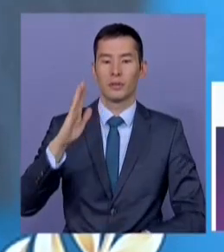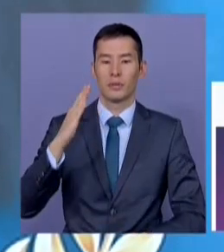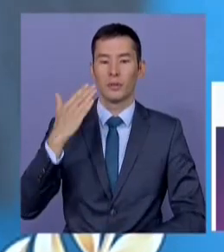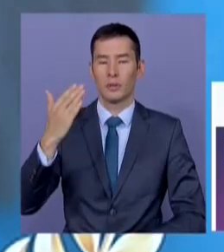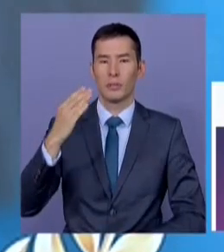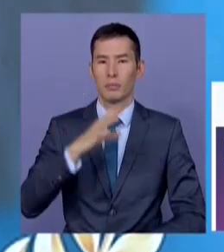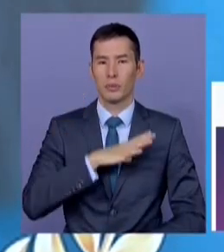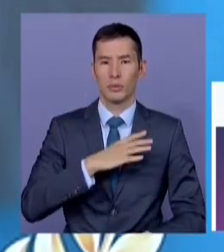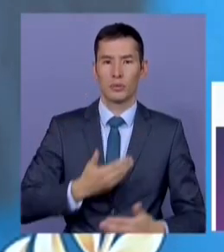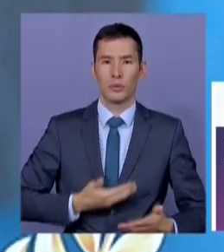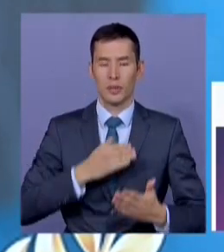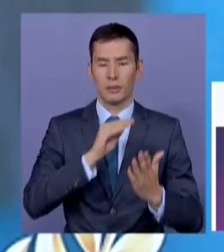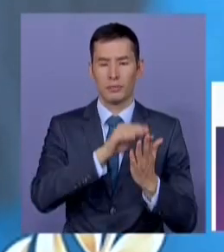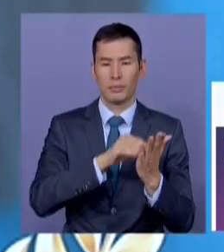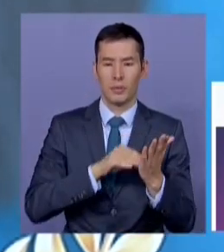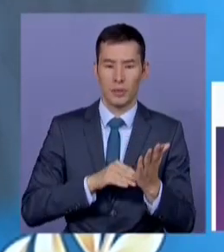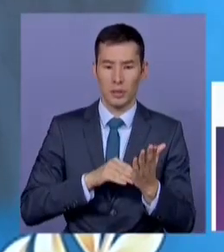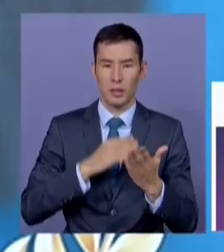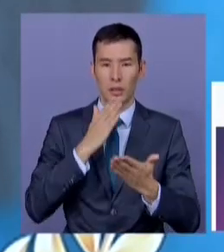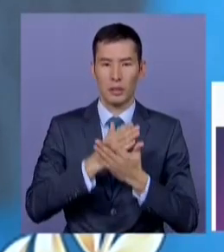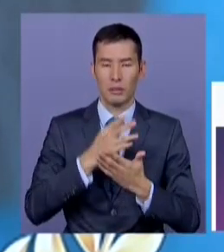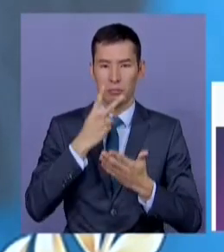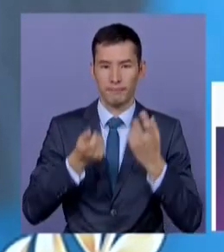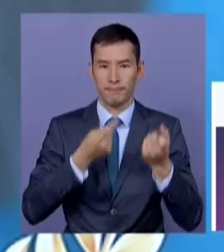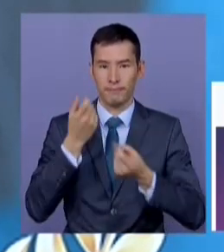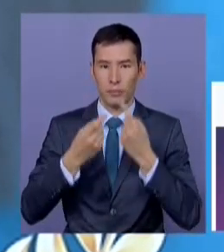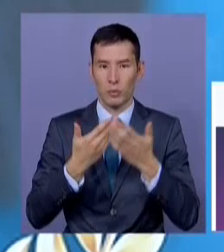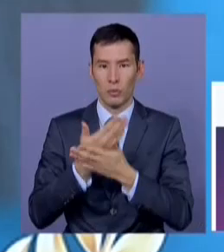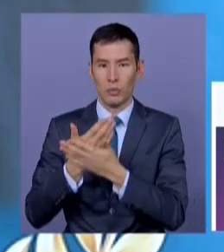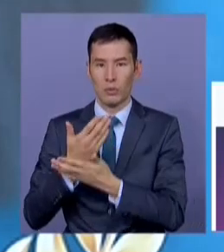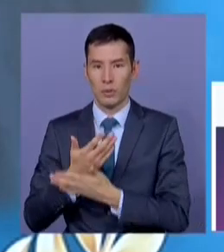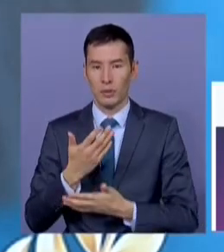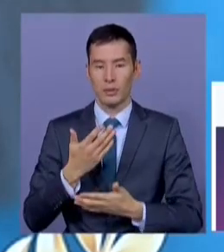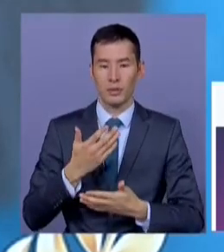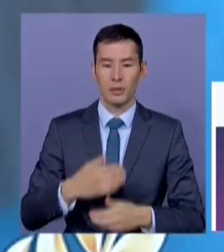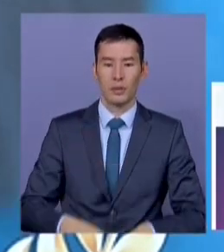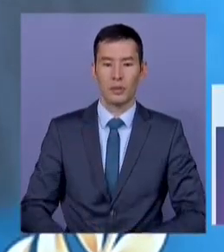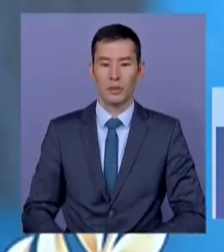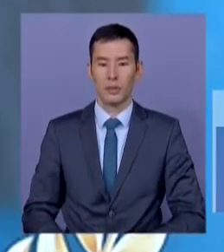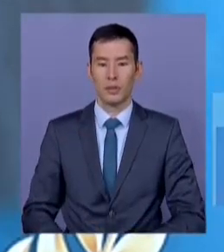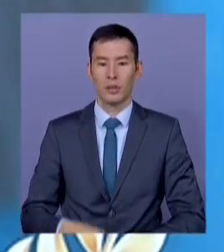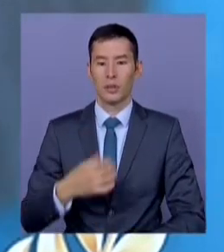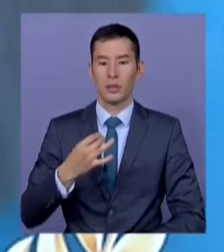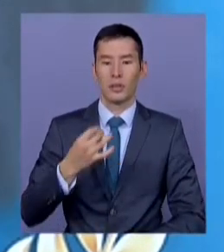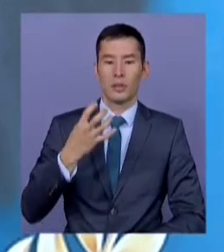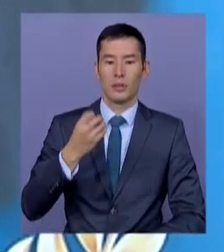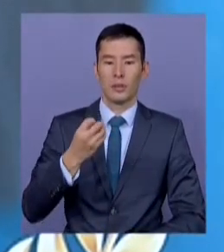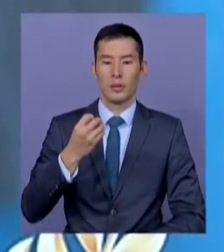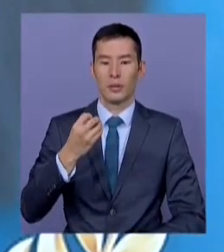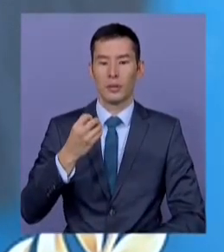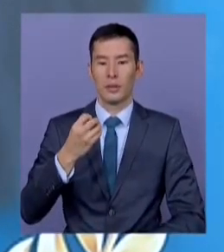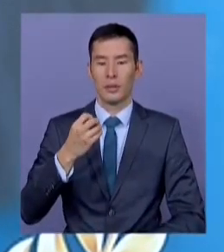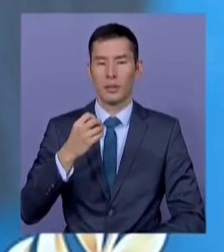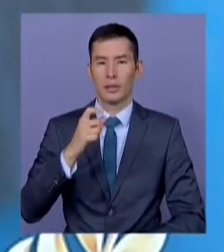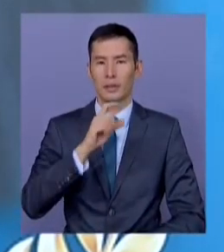басында жарияланбаған, шықпаған өлеңдері, Ілияс Жансүгіровтің поэмалары. Жарияланмаған, сонан кейін мынау